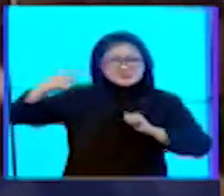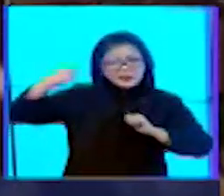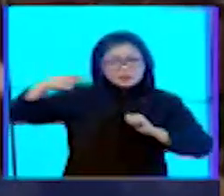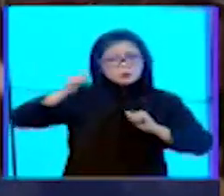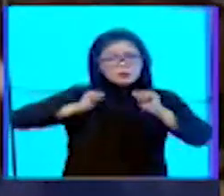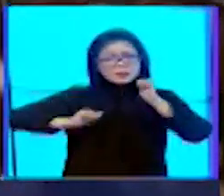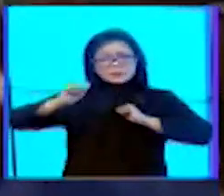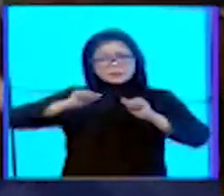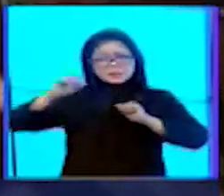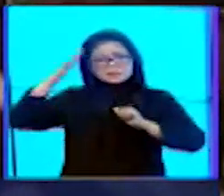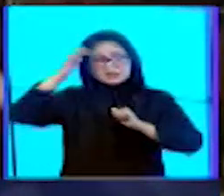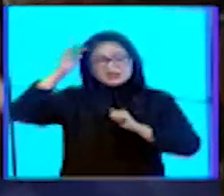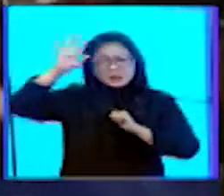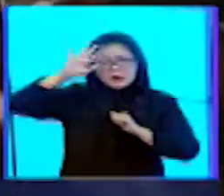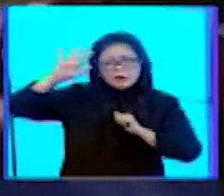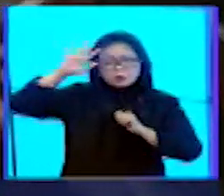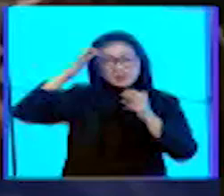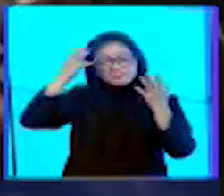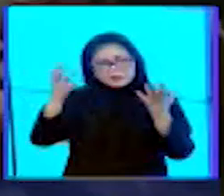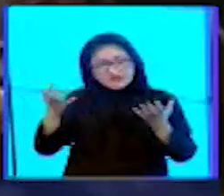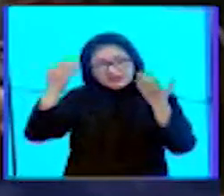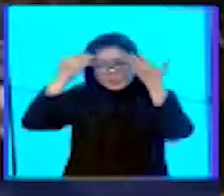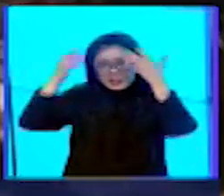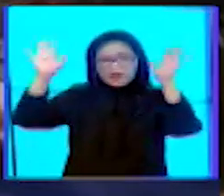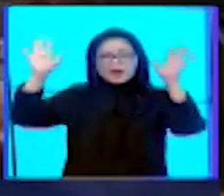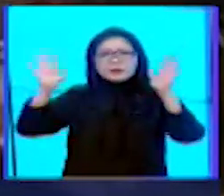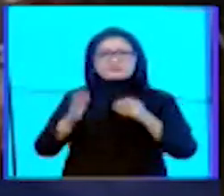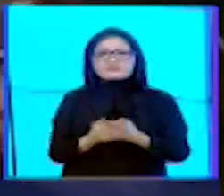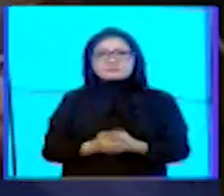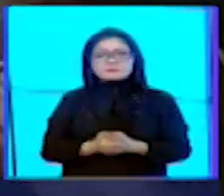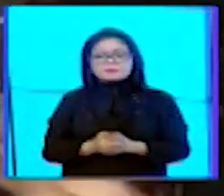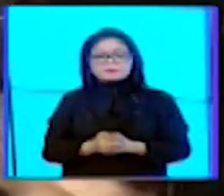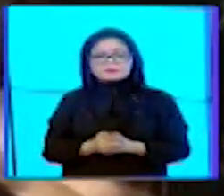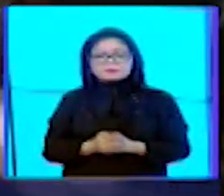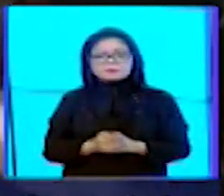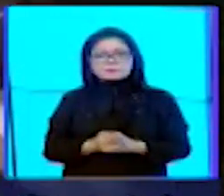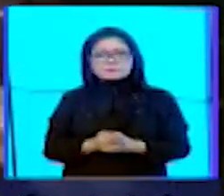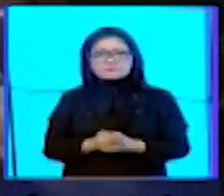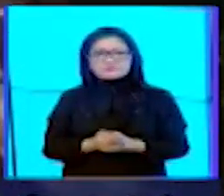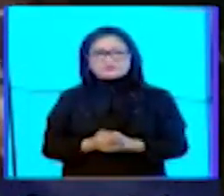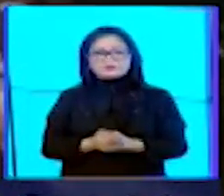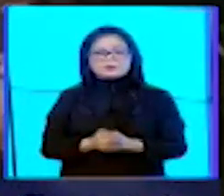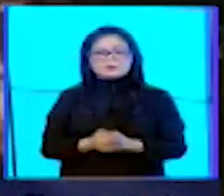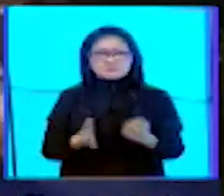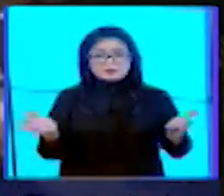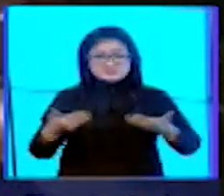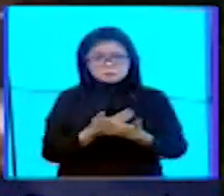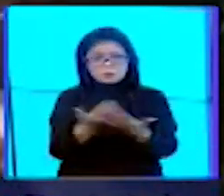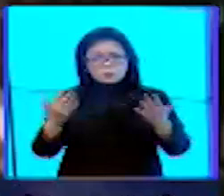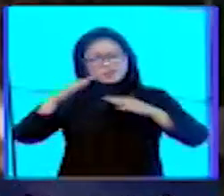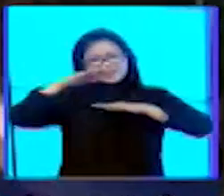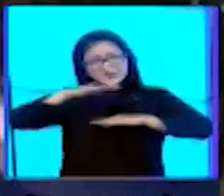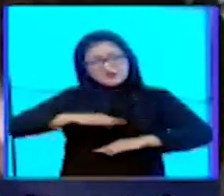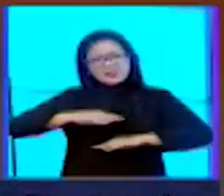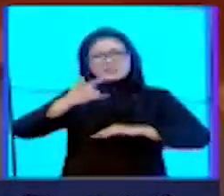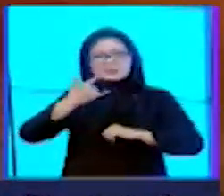Pak Kakanwil untuk pemerintah kota minta disupport untuk kegiatan trauma healing supaya mereka juga tetap tenang dan alhamdulillah semuanya tenang